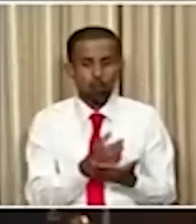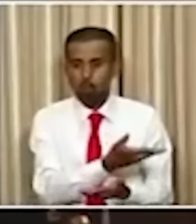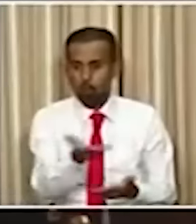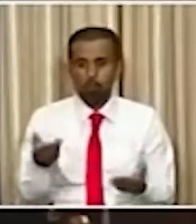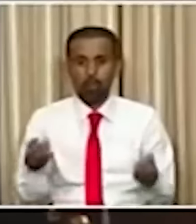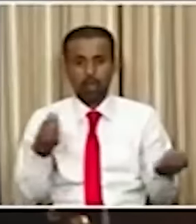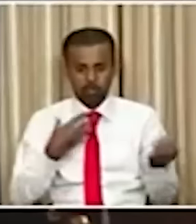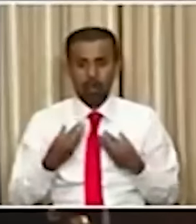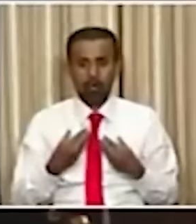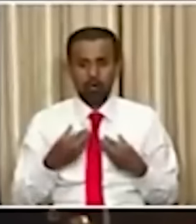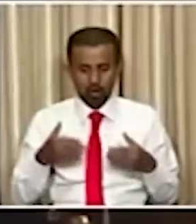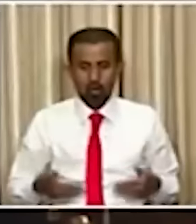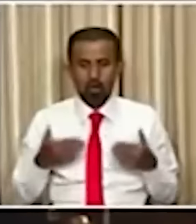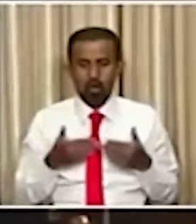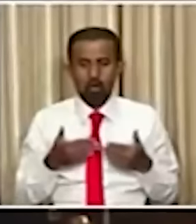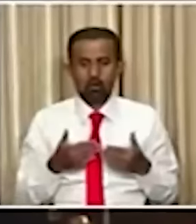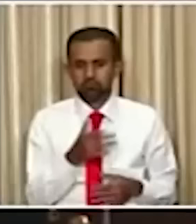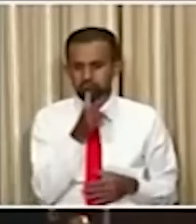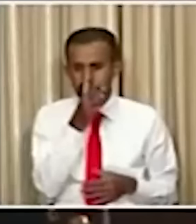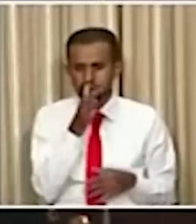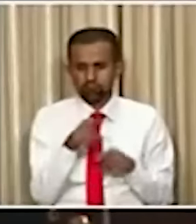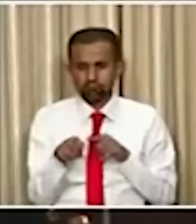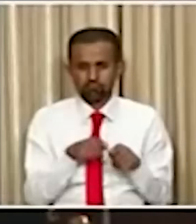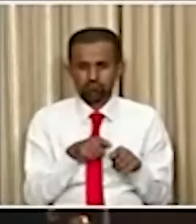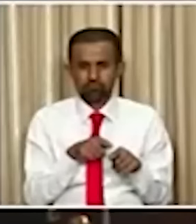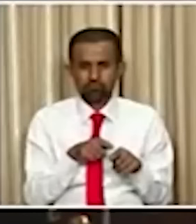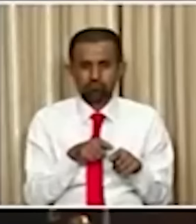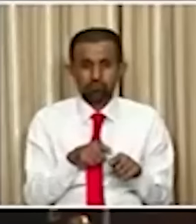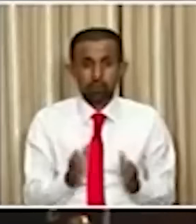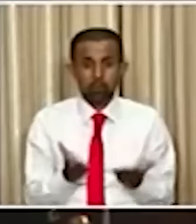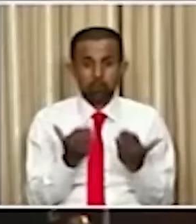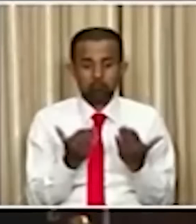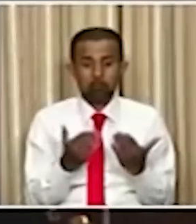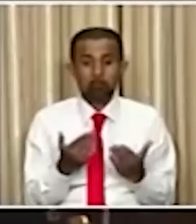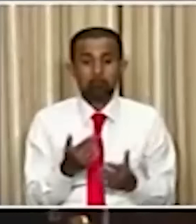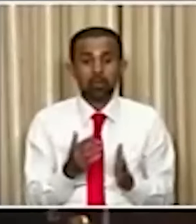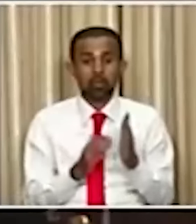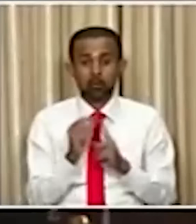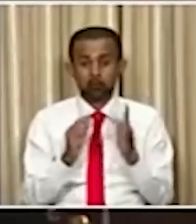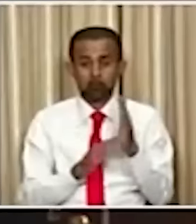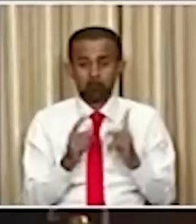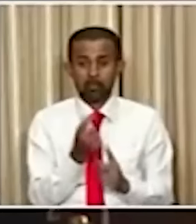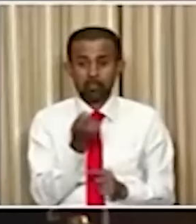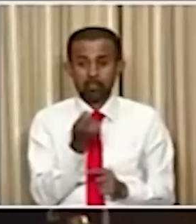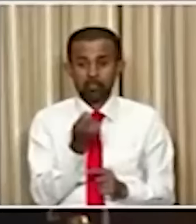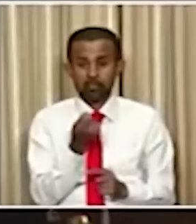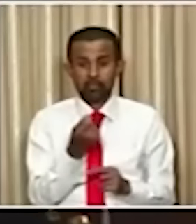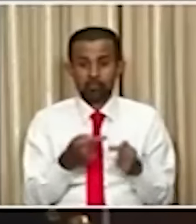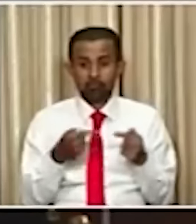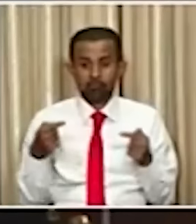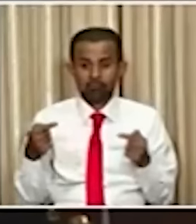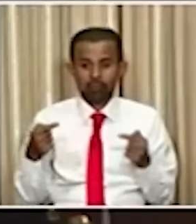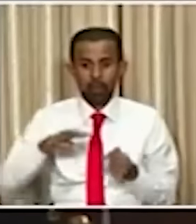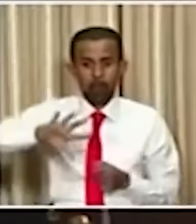ලැබුණා. අද වංචනික විදිහට මේ අය කරන්නේ විමධ්‍යගත මුදල මේ විපක්ෂයේ මන්ත්‍රීවරුන්ගේ